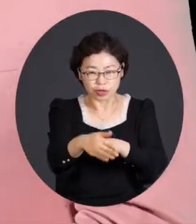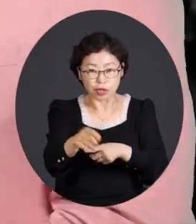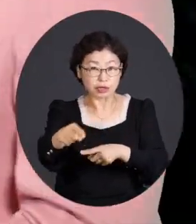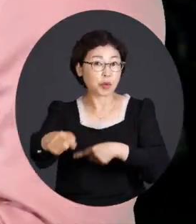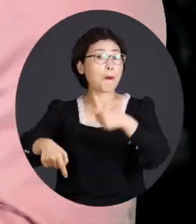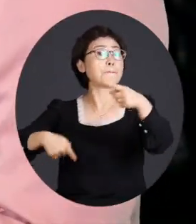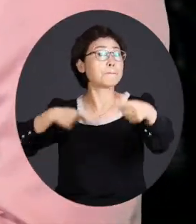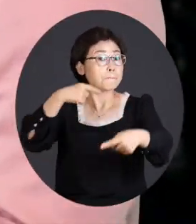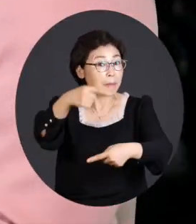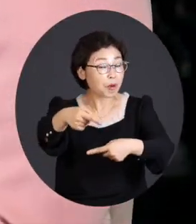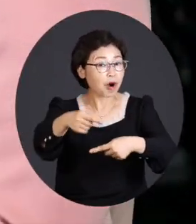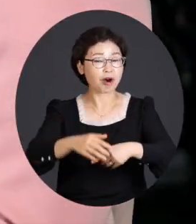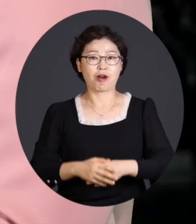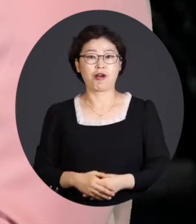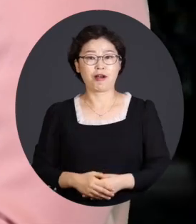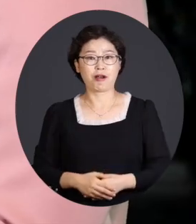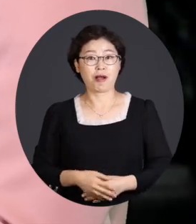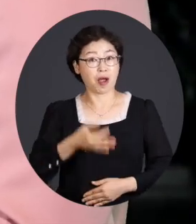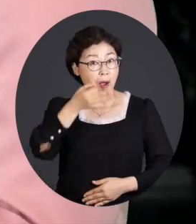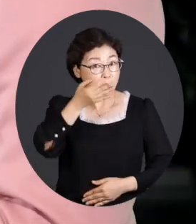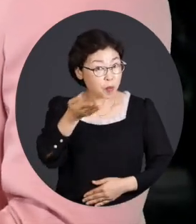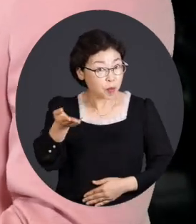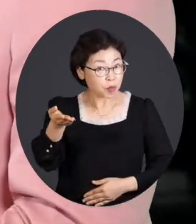것 보이시나요?